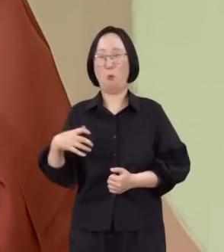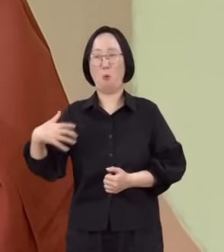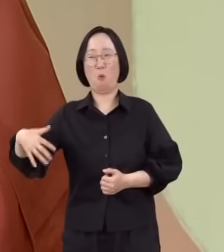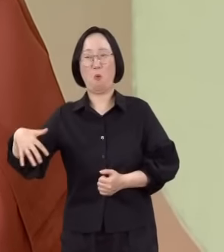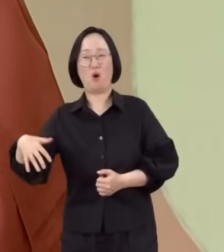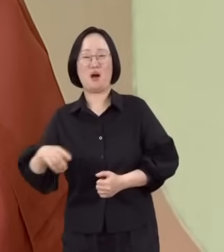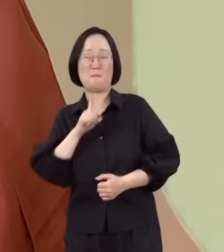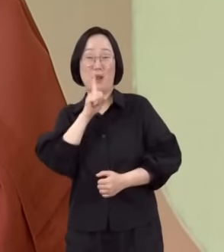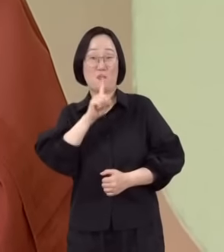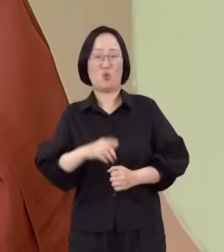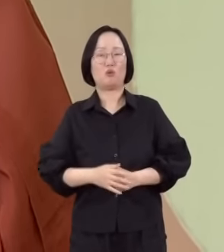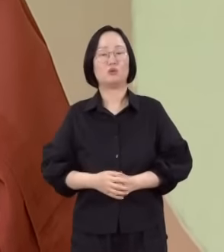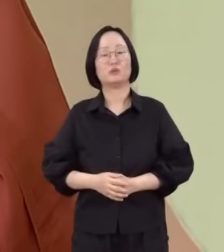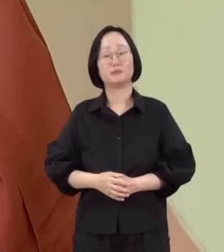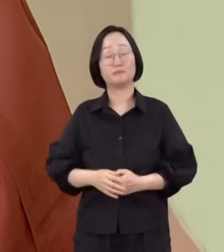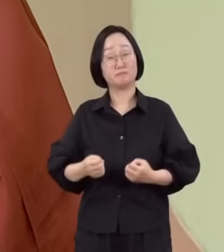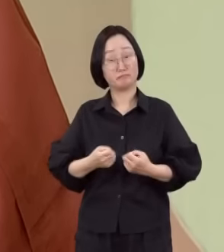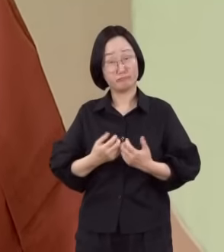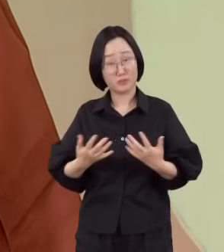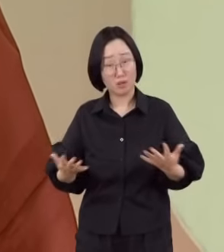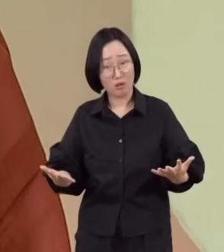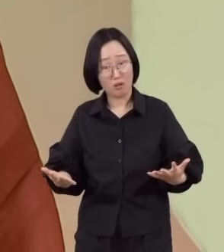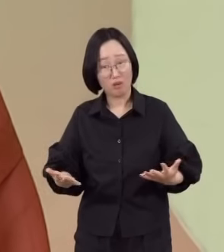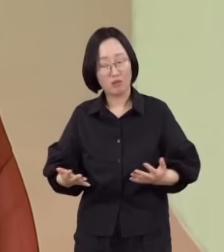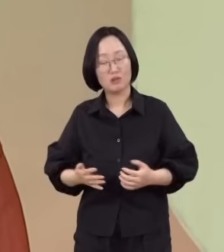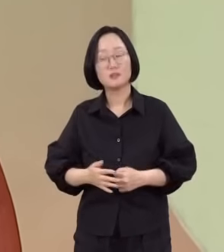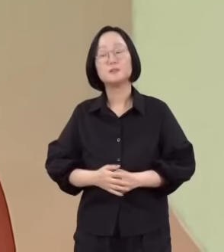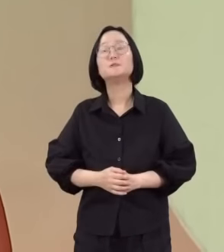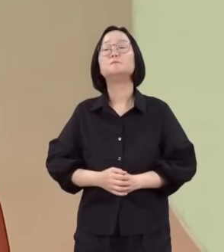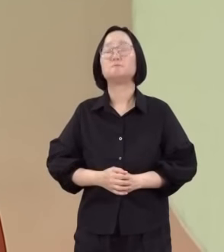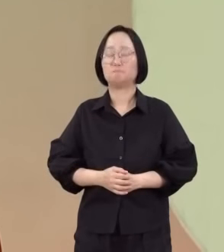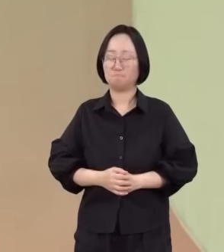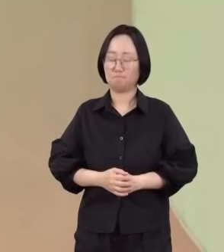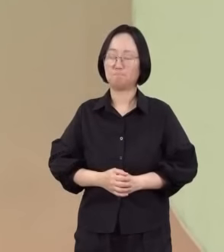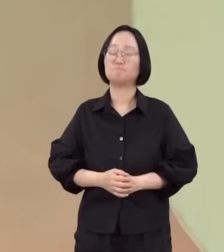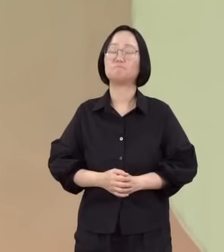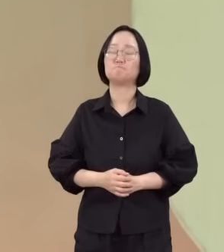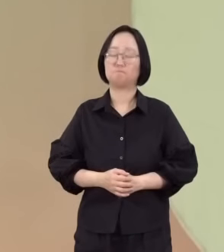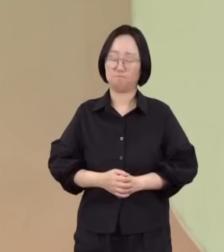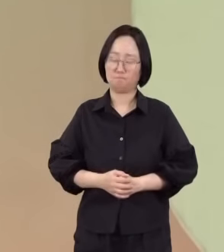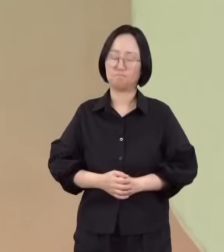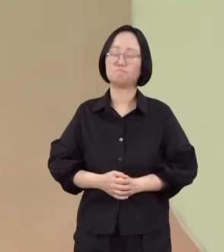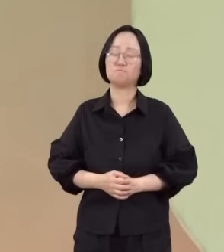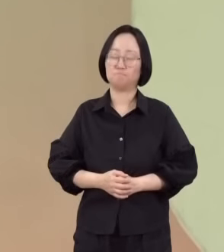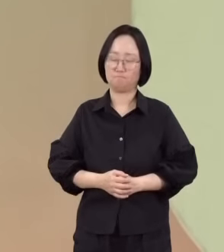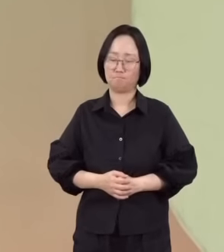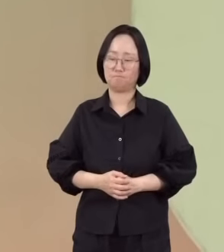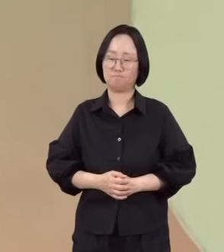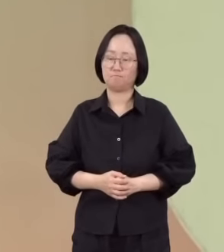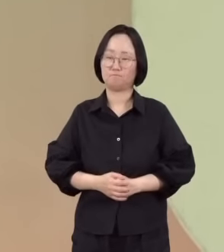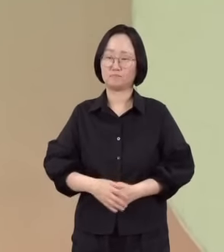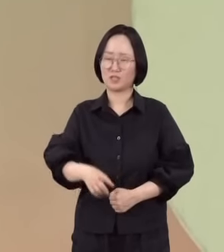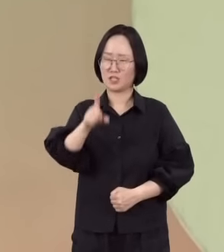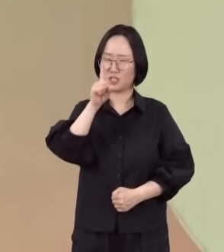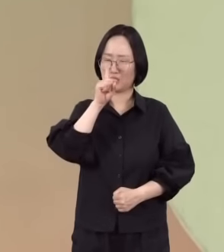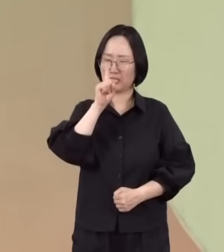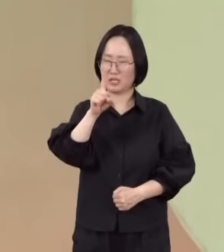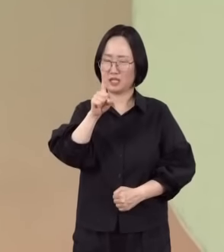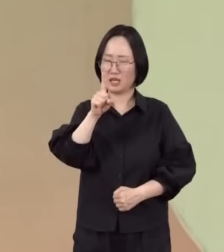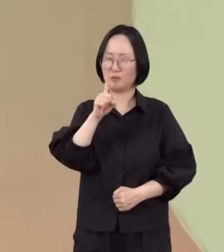가지밖에 없다 방법이 없다면 한 가지밖에 없다 방법이 없다면